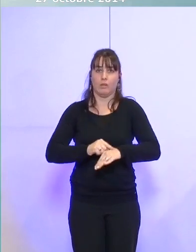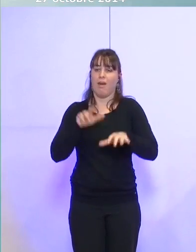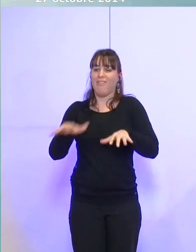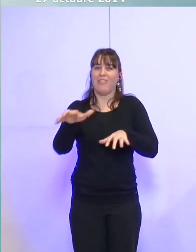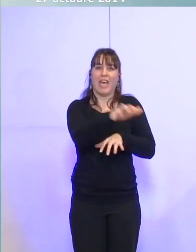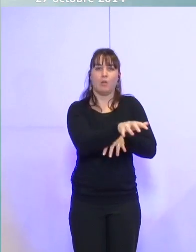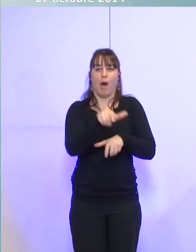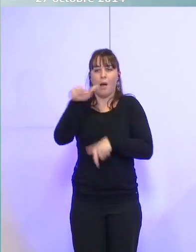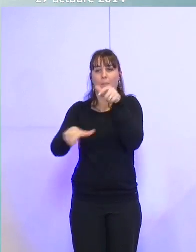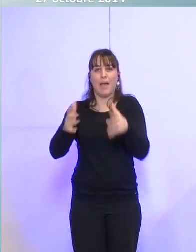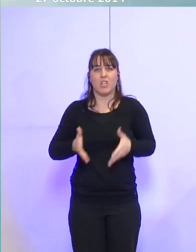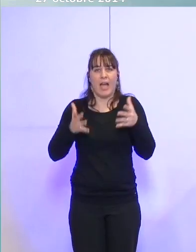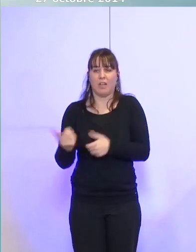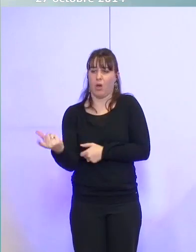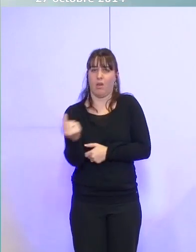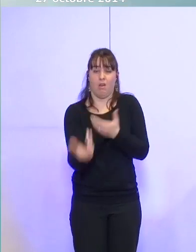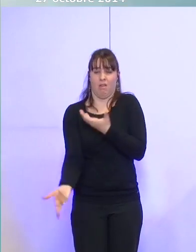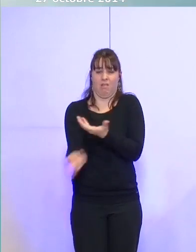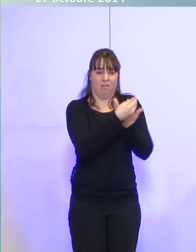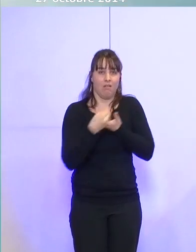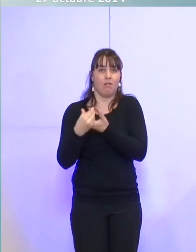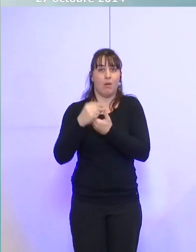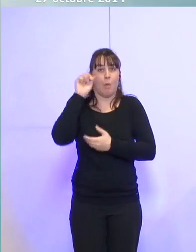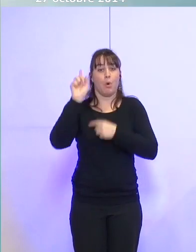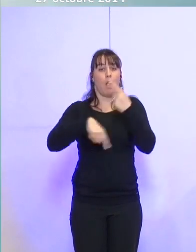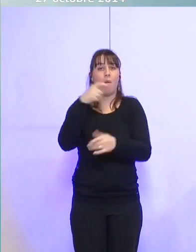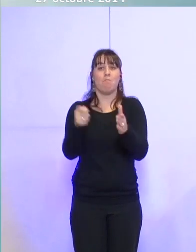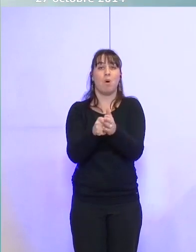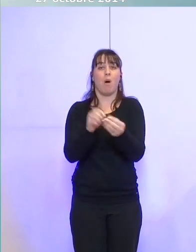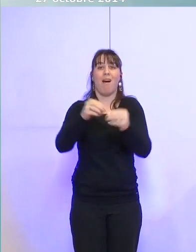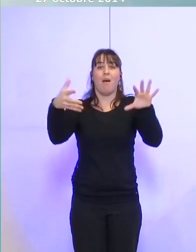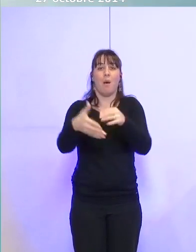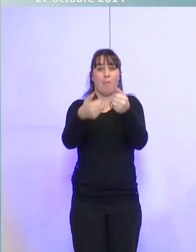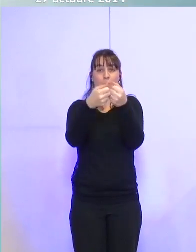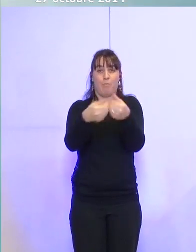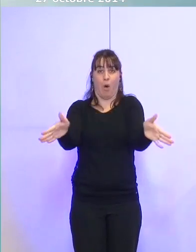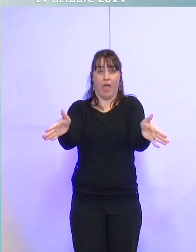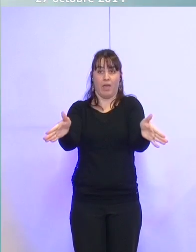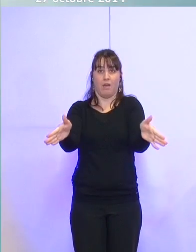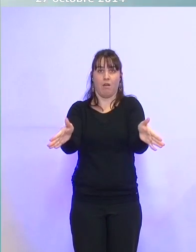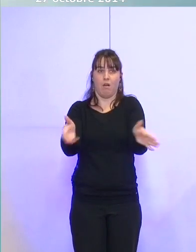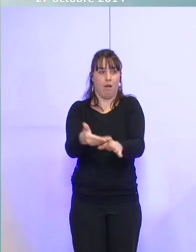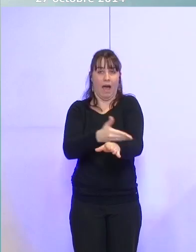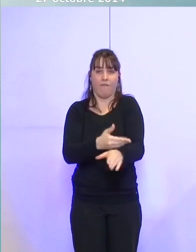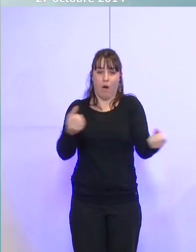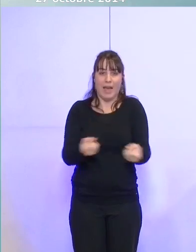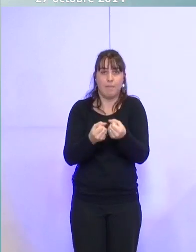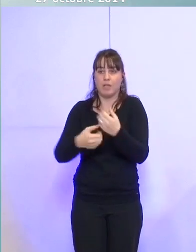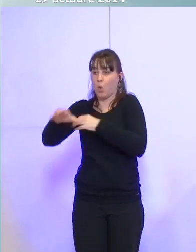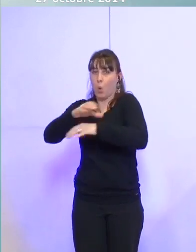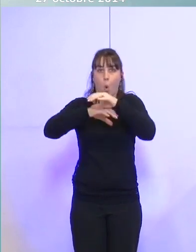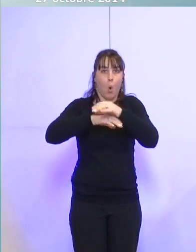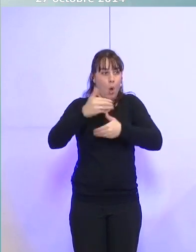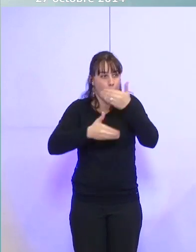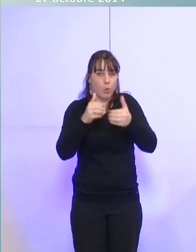territoire pour que, dès la mise en place officielle du portail, tout ce travail d'animation, de co-construction,